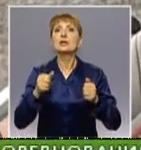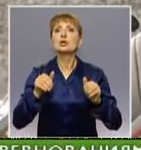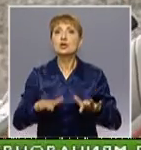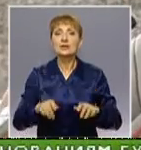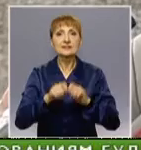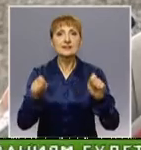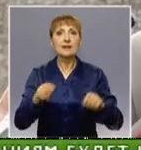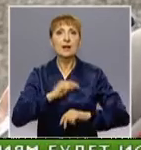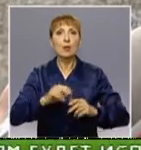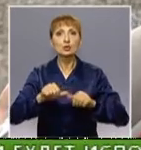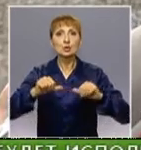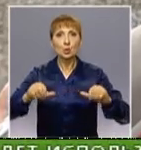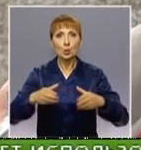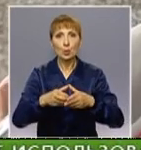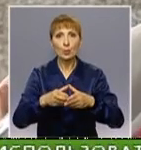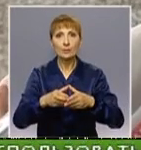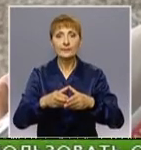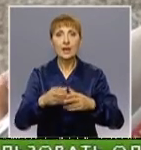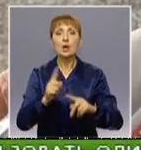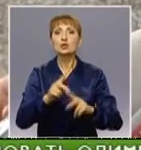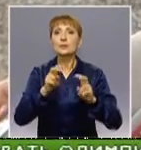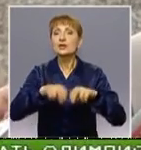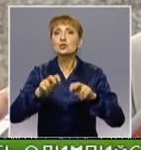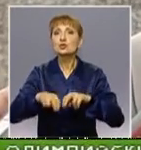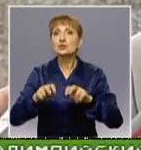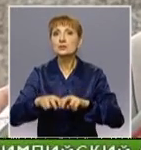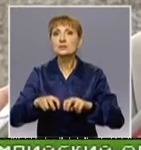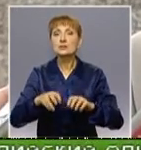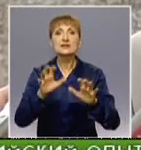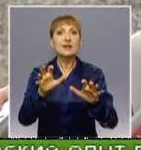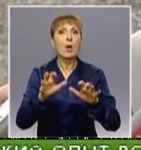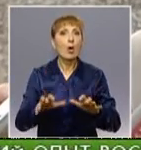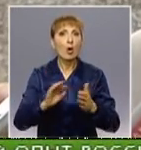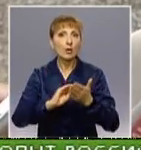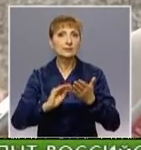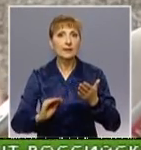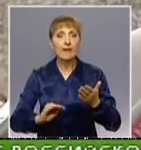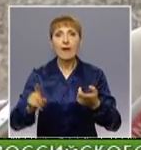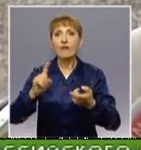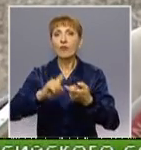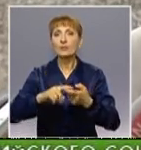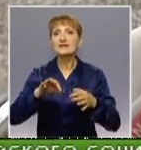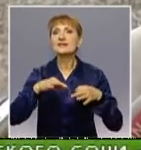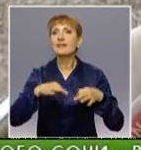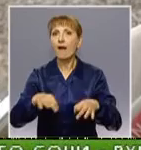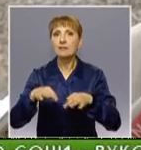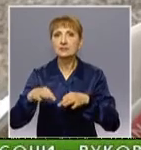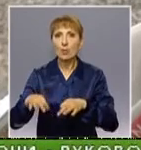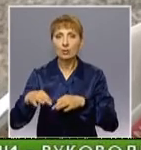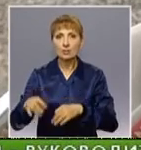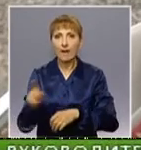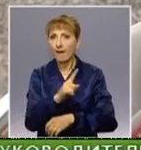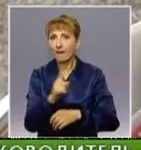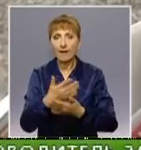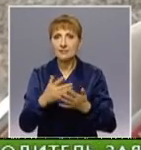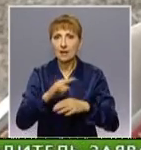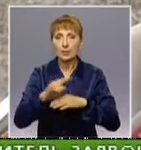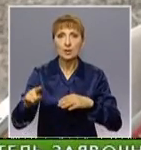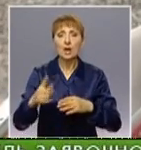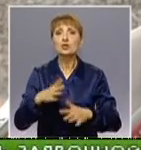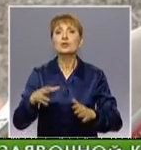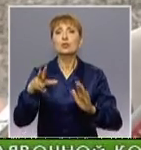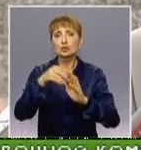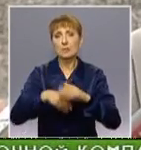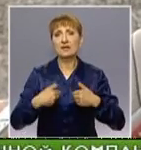создать рабочую группу, чтобы изучить нормативные правовые акты в области транспорта, чтобы внести